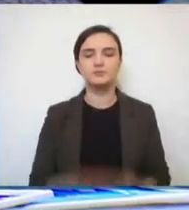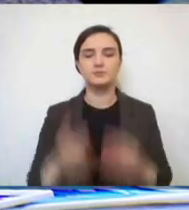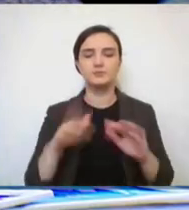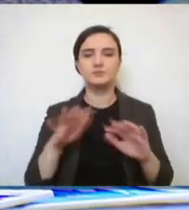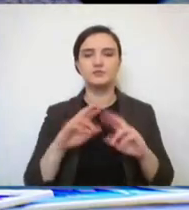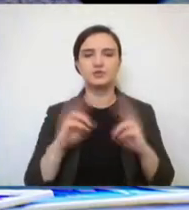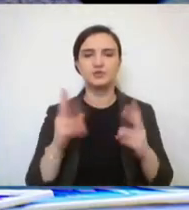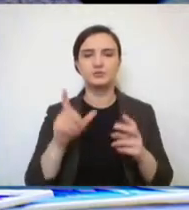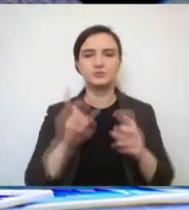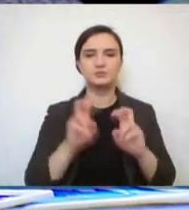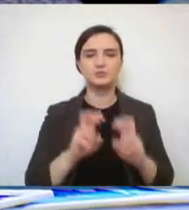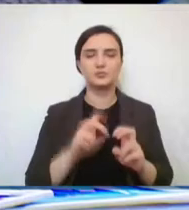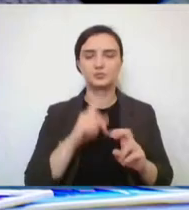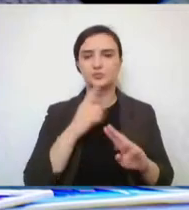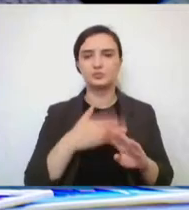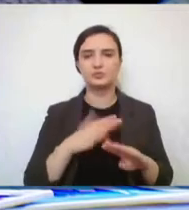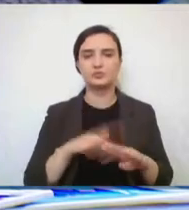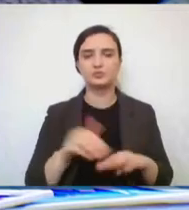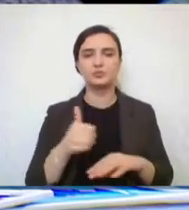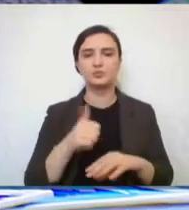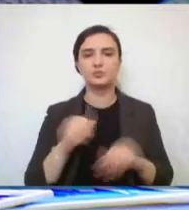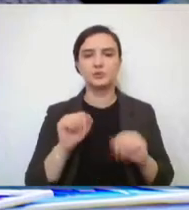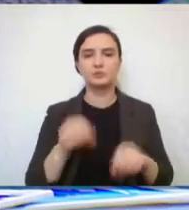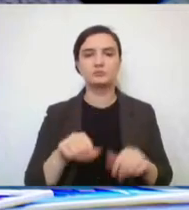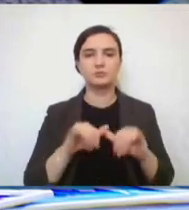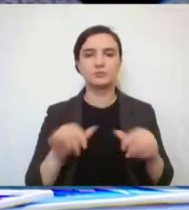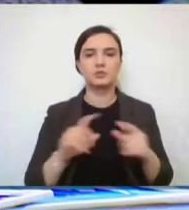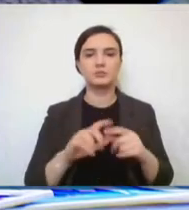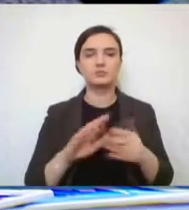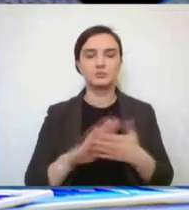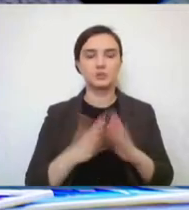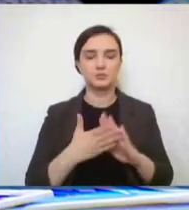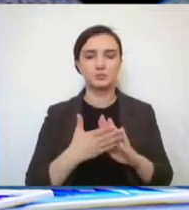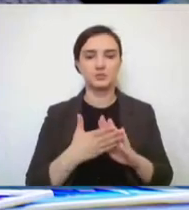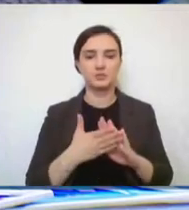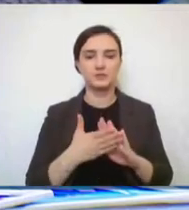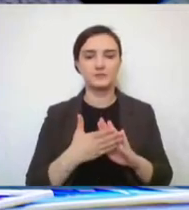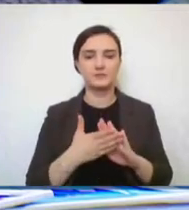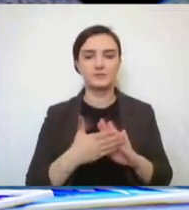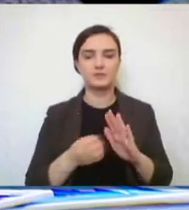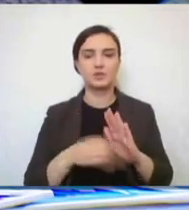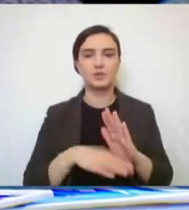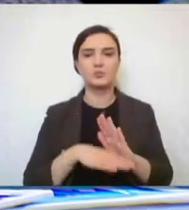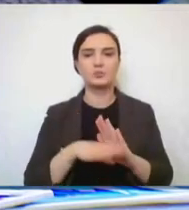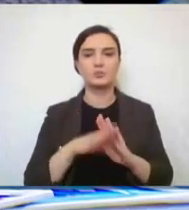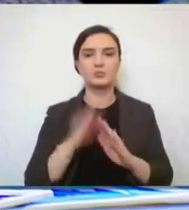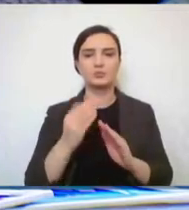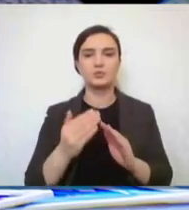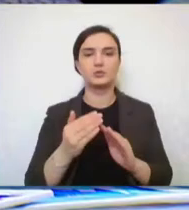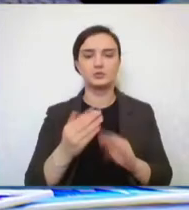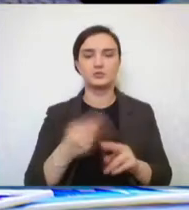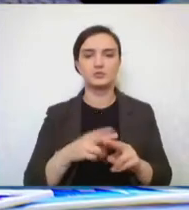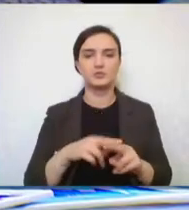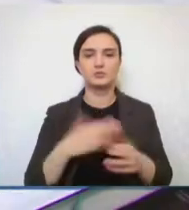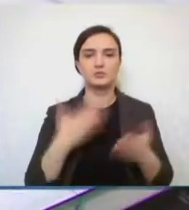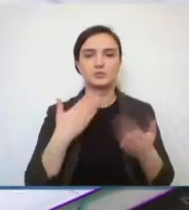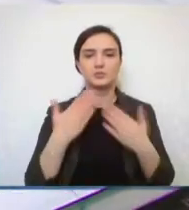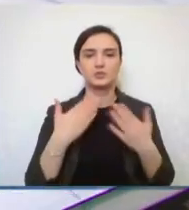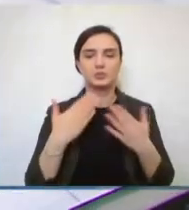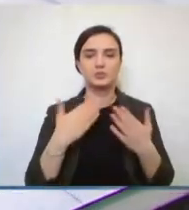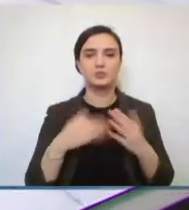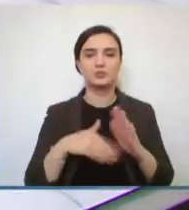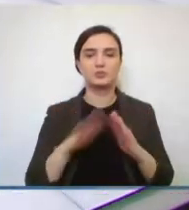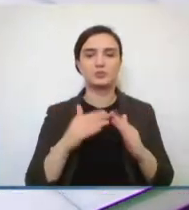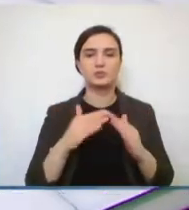როგორ შეიძლება ვთქვათ პანდემიის პირობებში გაუმჯობესონ, უფრო ჯანსაღი გახადონ ეს ურთიერთობა სახლის